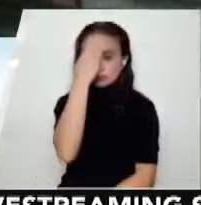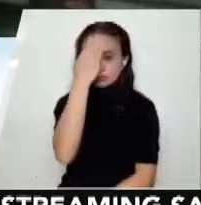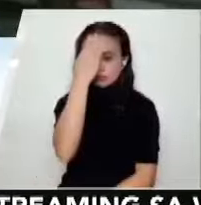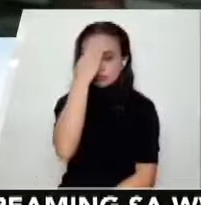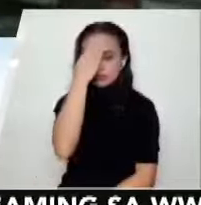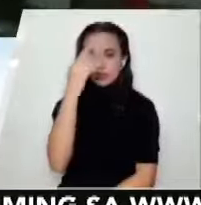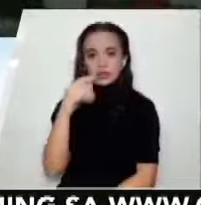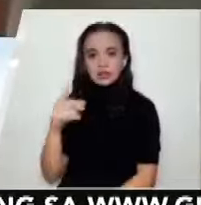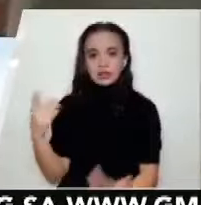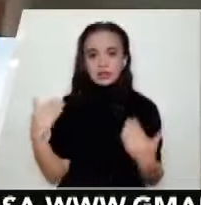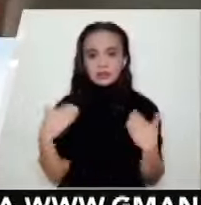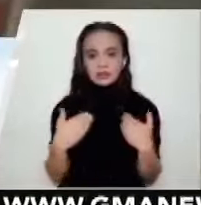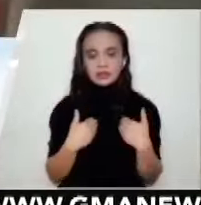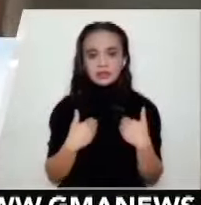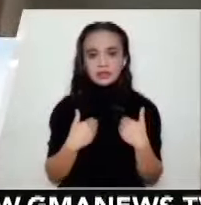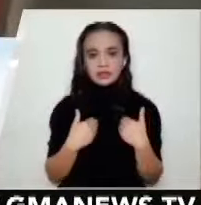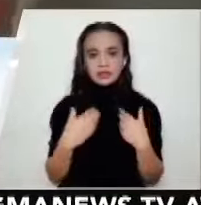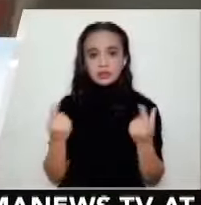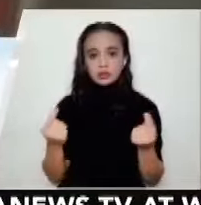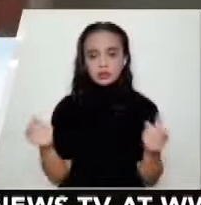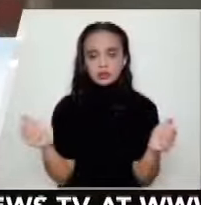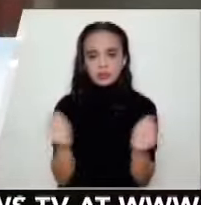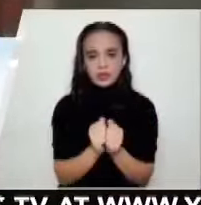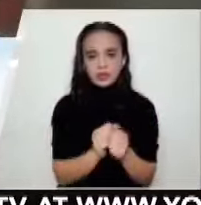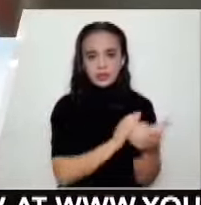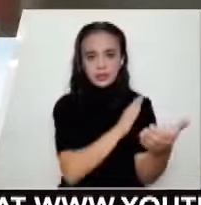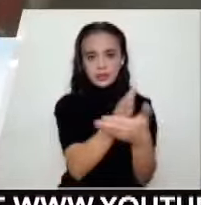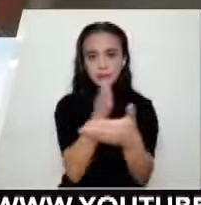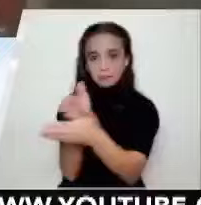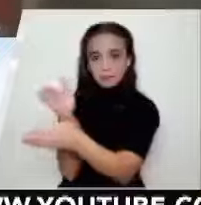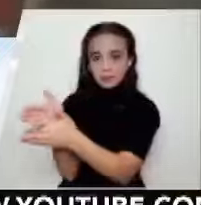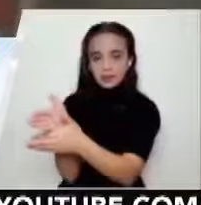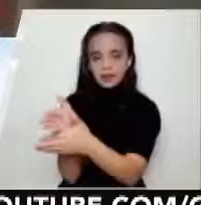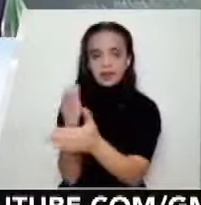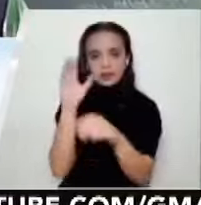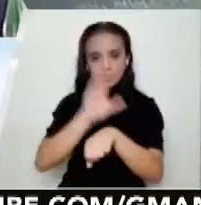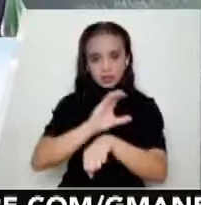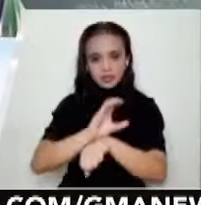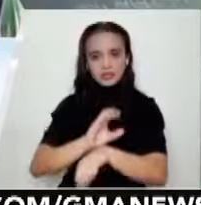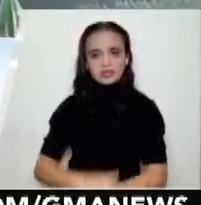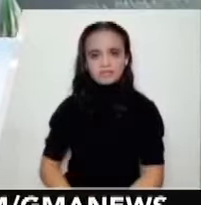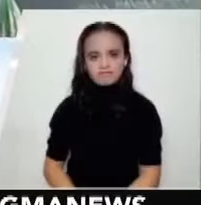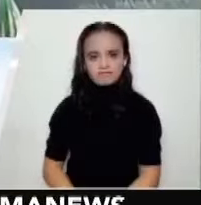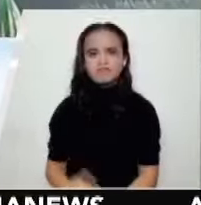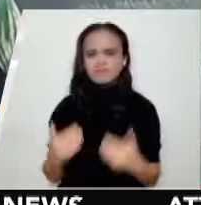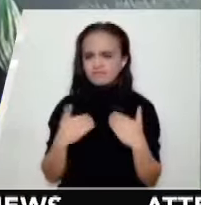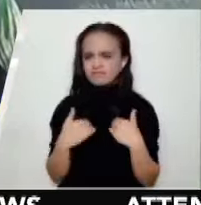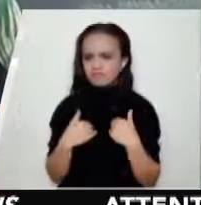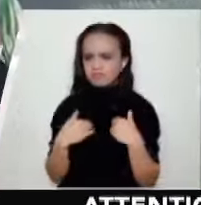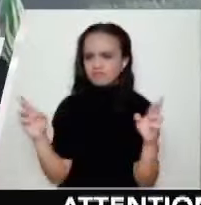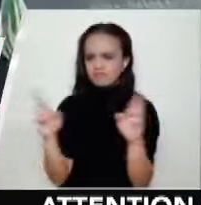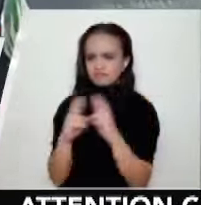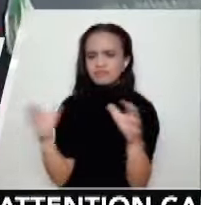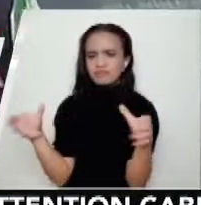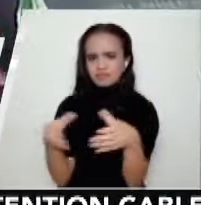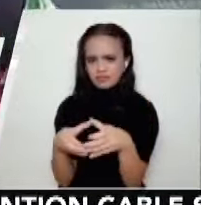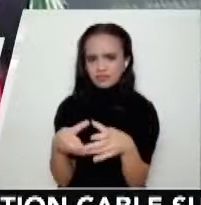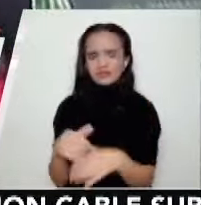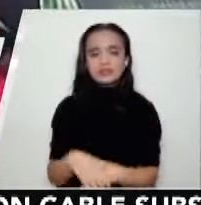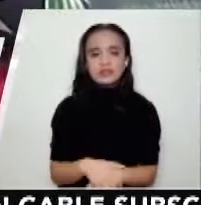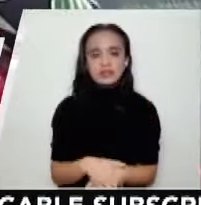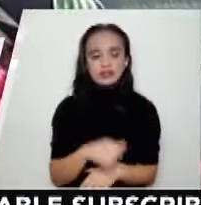nila ng bisita iglesia o pagbisita sa mga simbahan. So may reunion din bang magaganap po bukod sa... Yes.